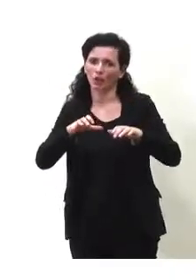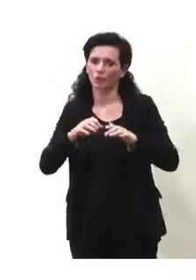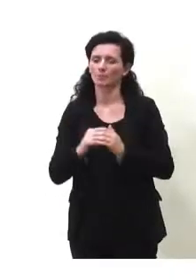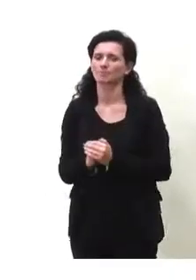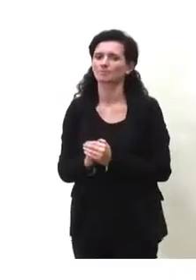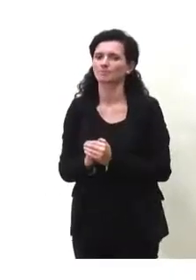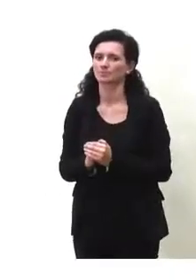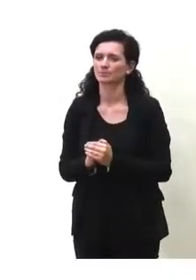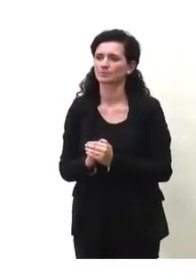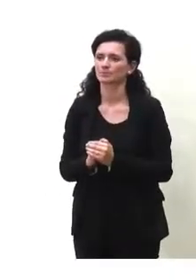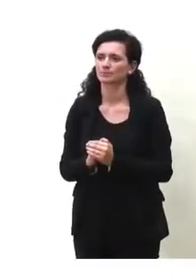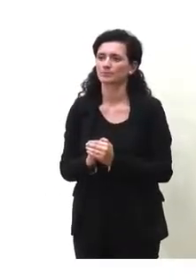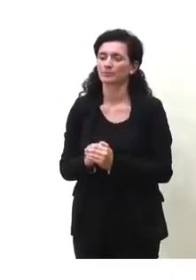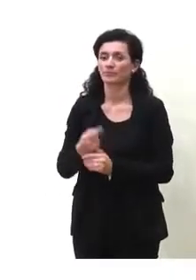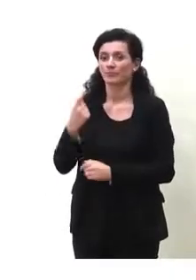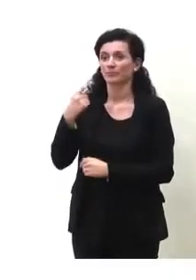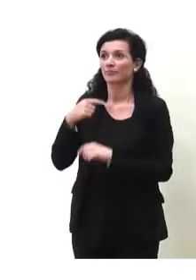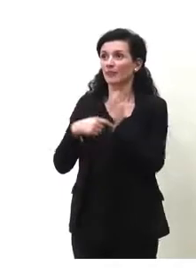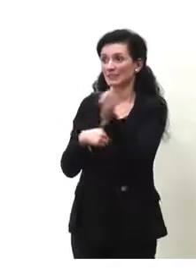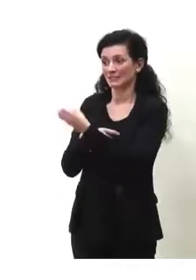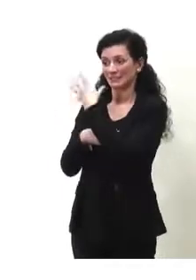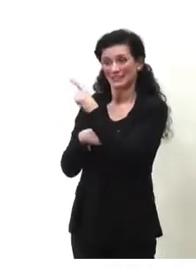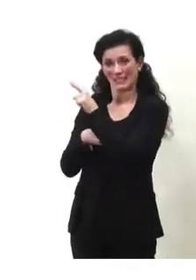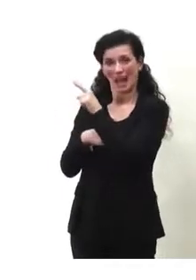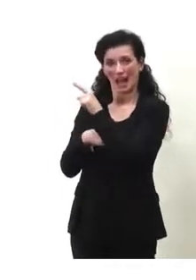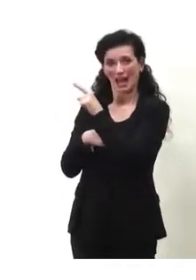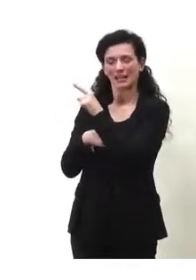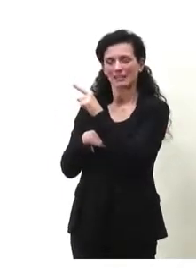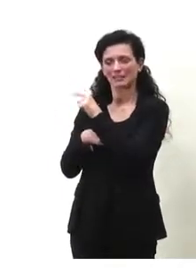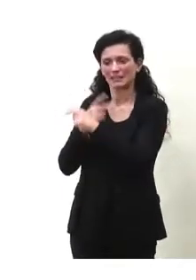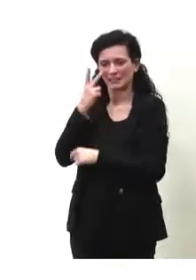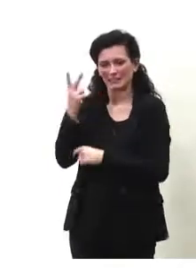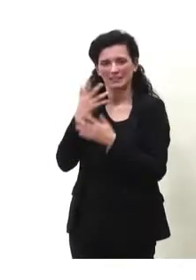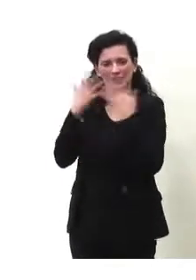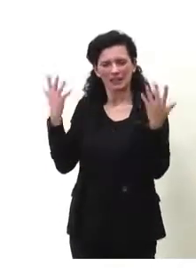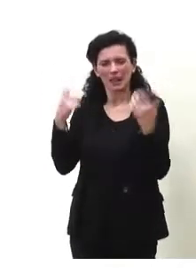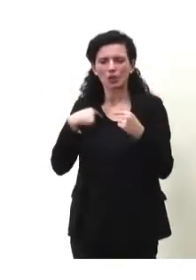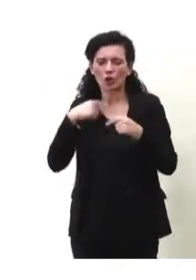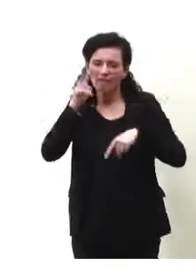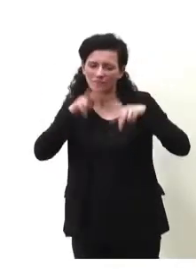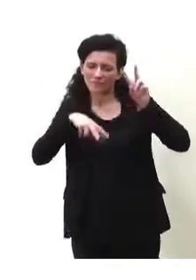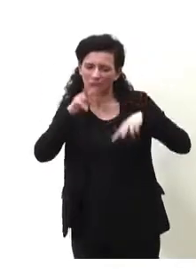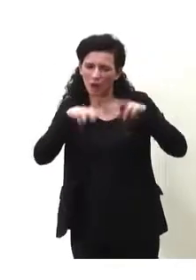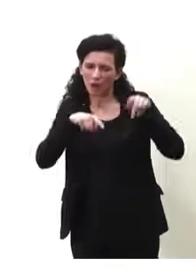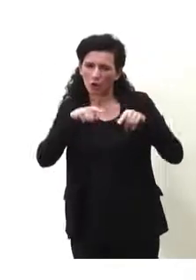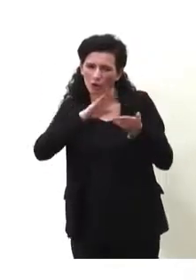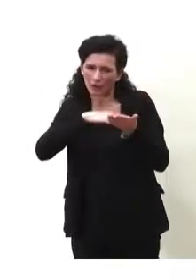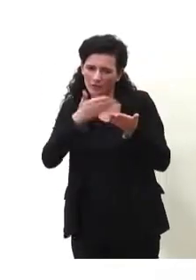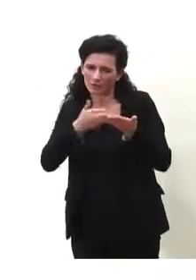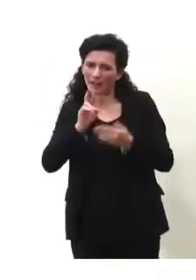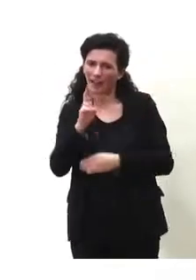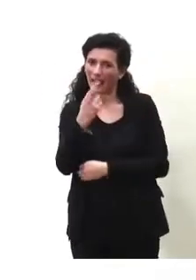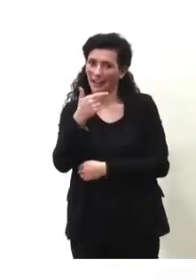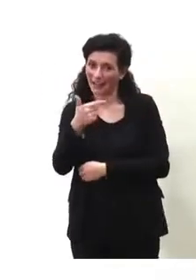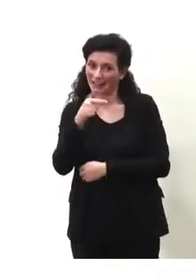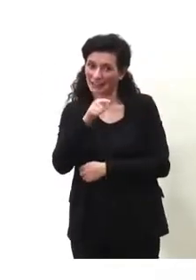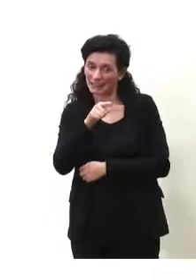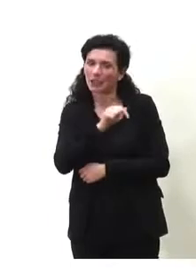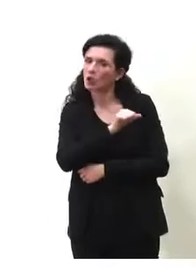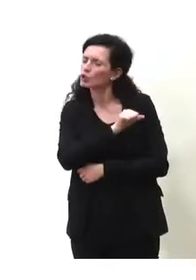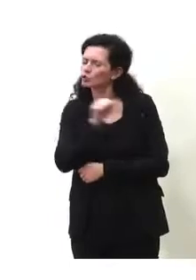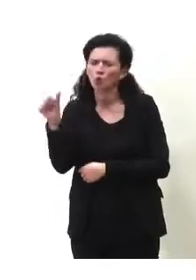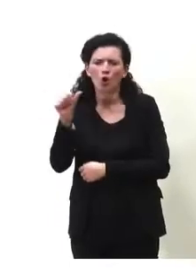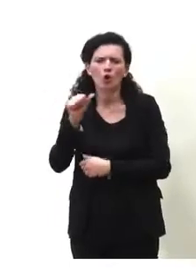Indirettamente questa slide mostra anche che le stime che facciamo di RT, siccome queste previsioni sono basate solo